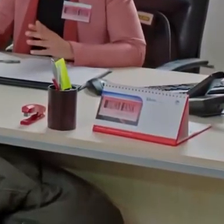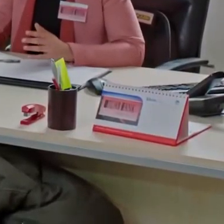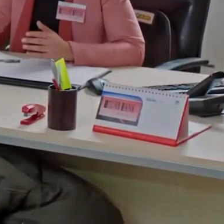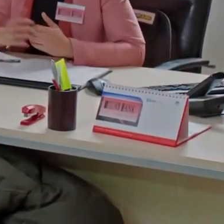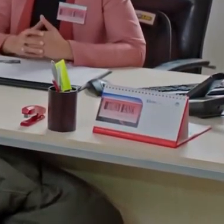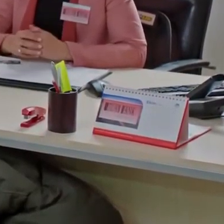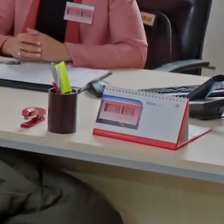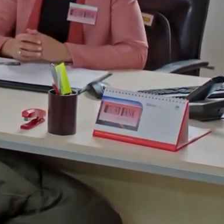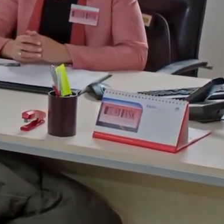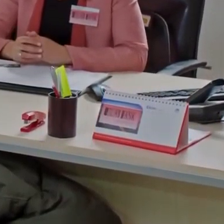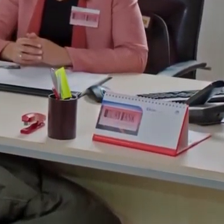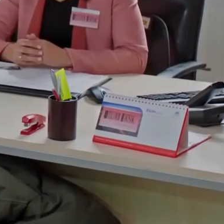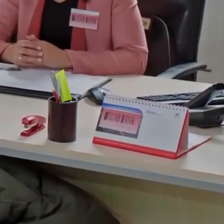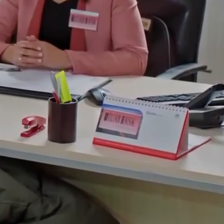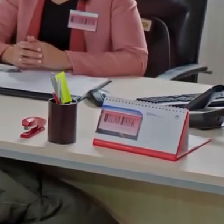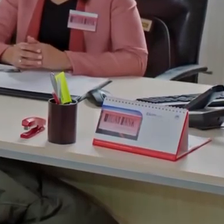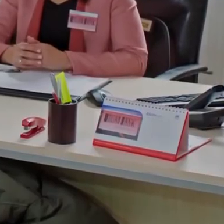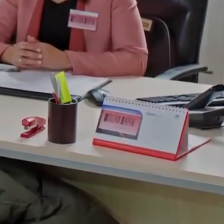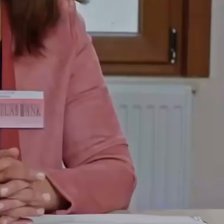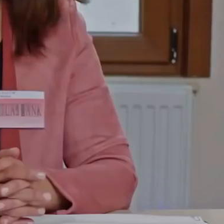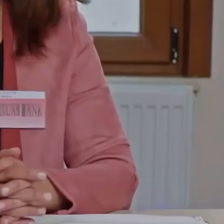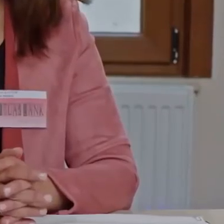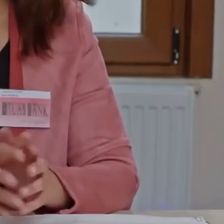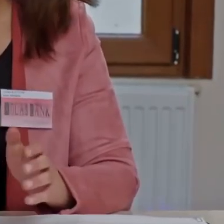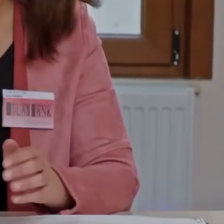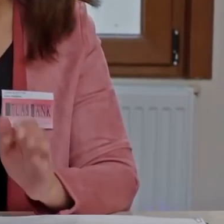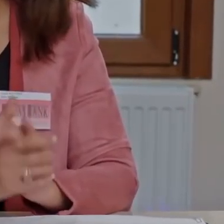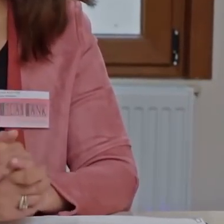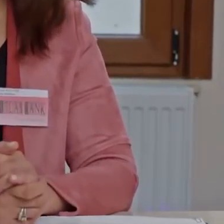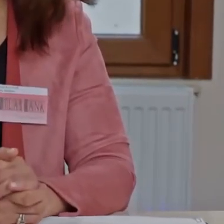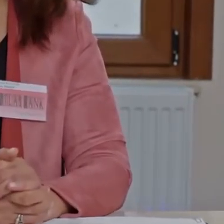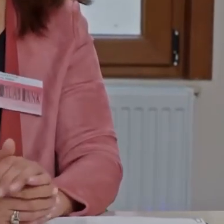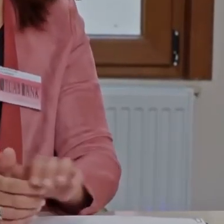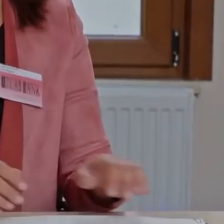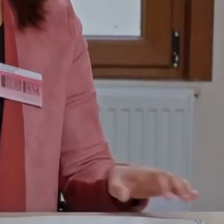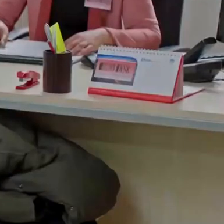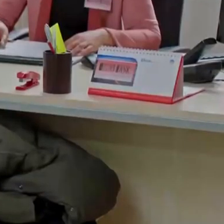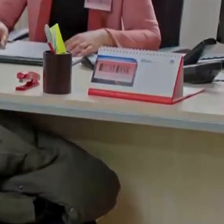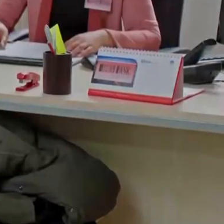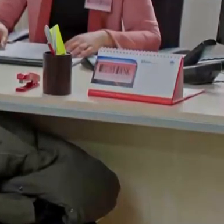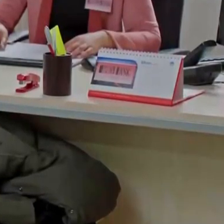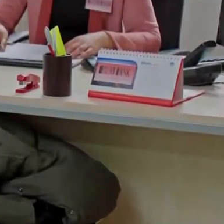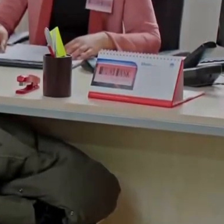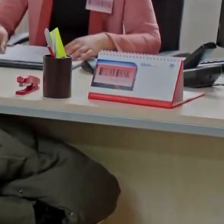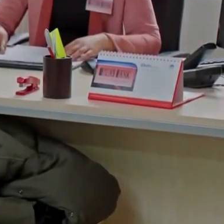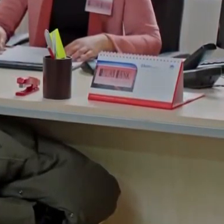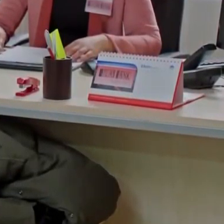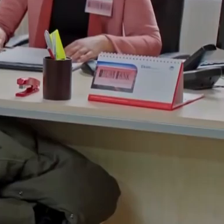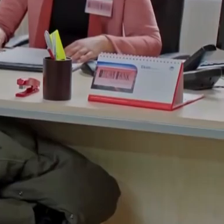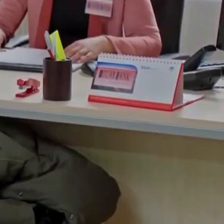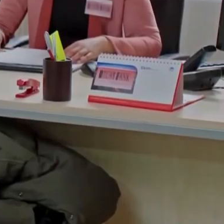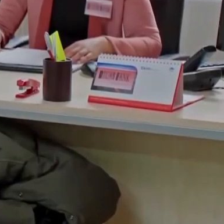kağıt aldı, göz gezdiriyor. Kahverengi saçlı kadın banka görevlisi güler yüzle İbrahim'e bilgi verdi.